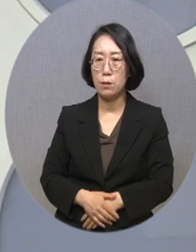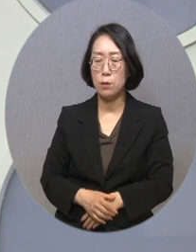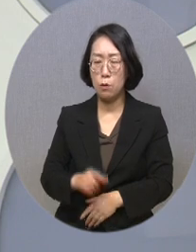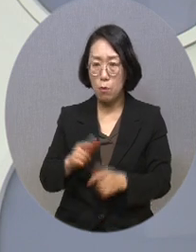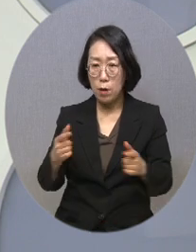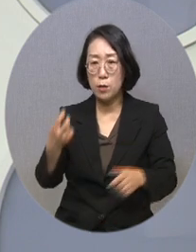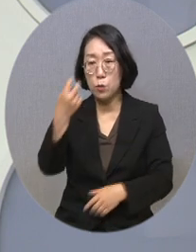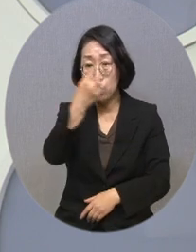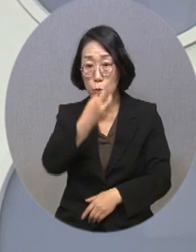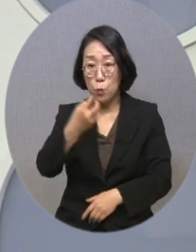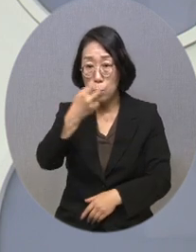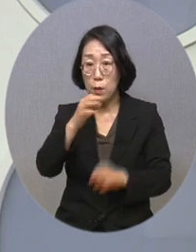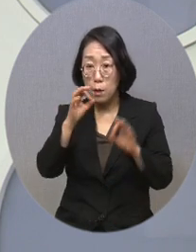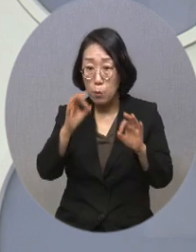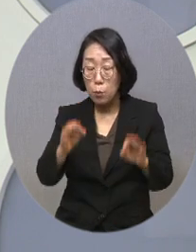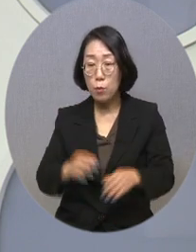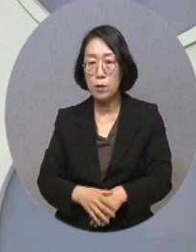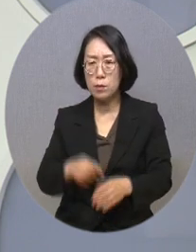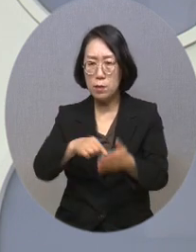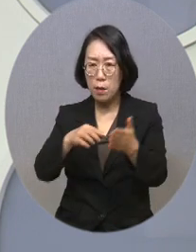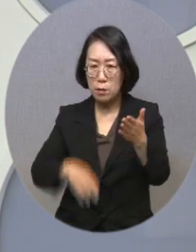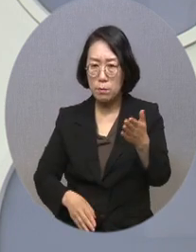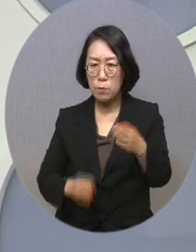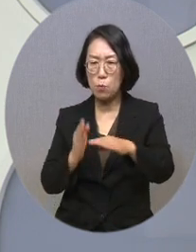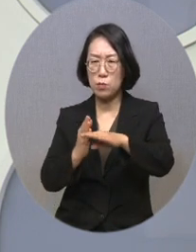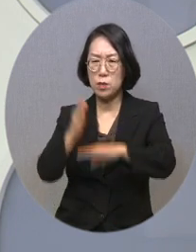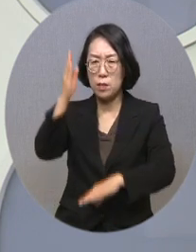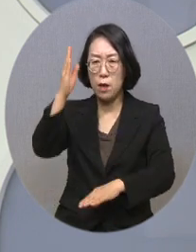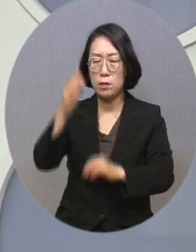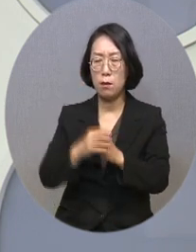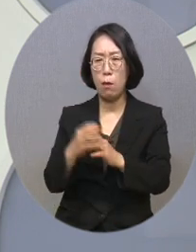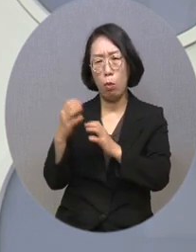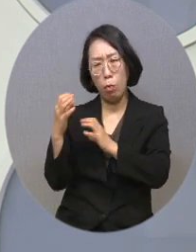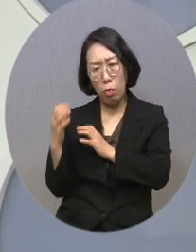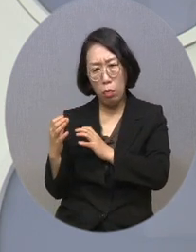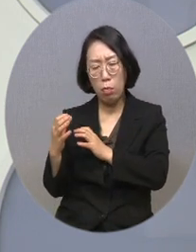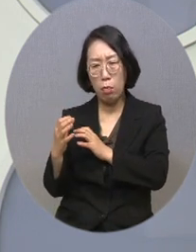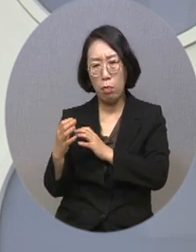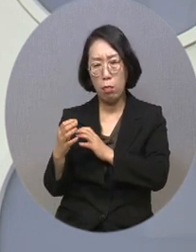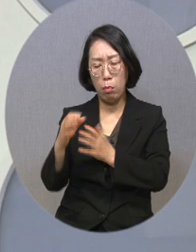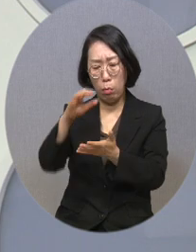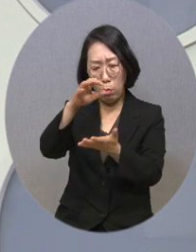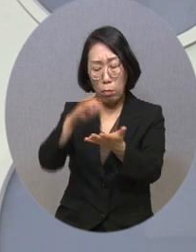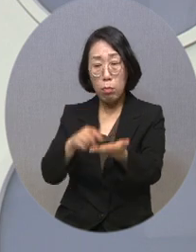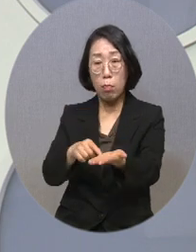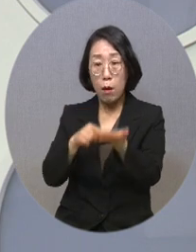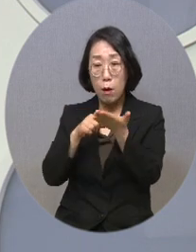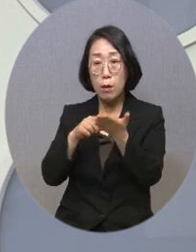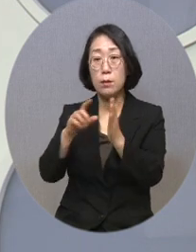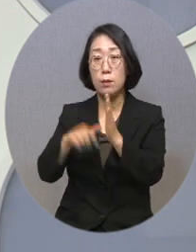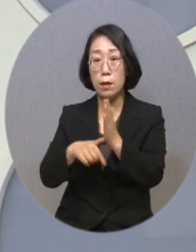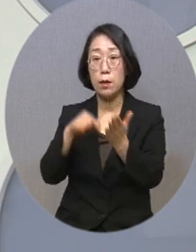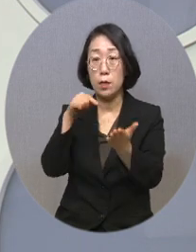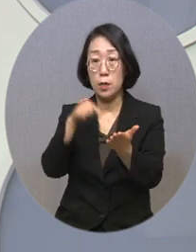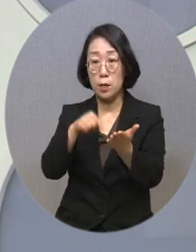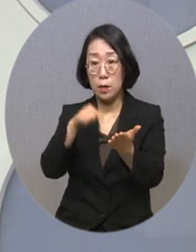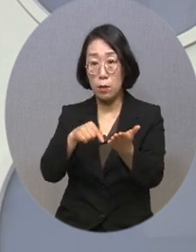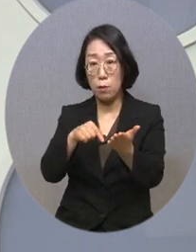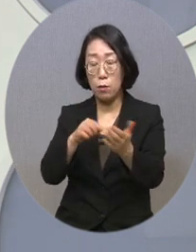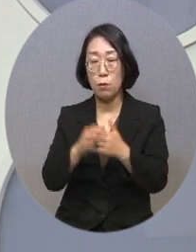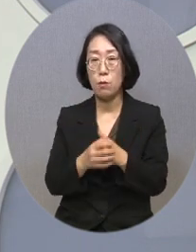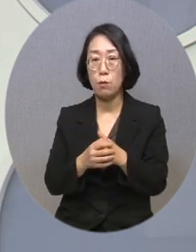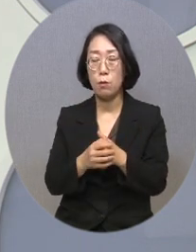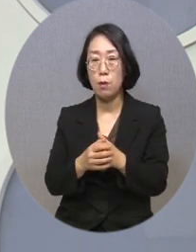통해서 이제 세금을 많이 과다 부과됐고 위법한 그러한 세금을 부과됐을 때 그것에 대해서 이제는